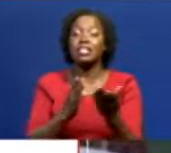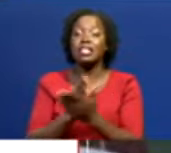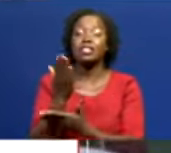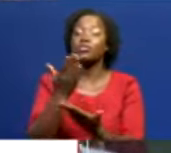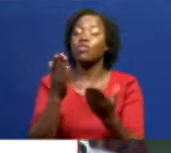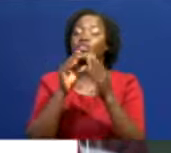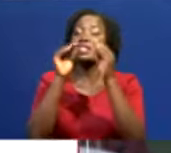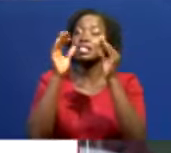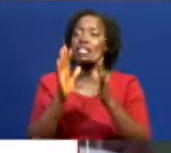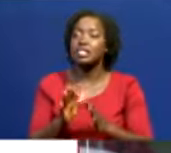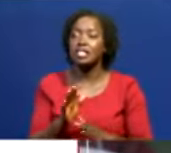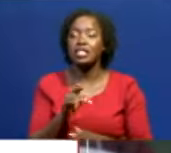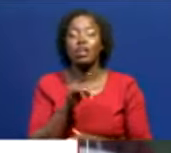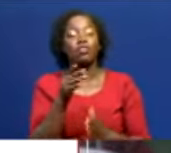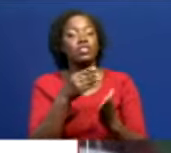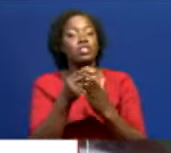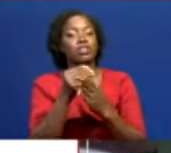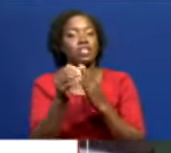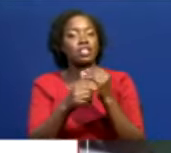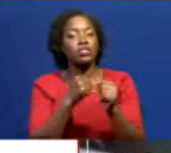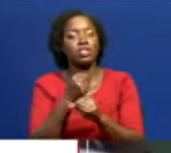this financial year